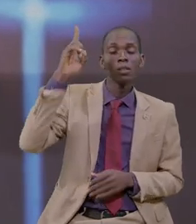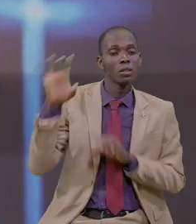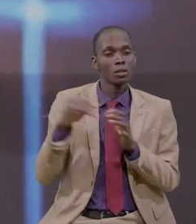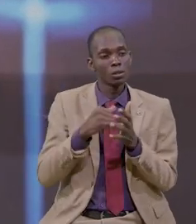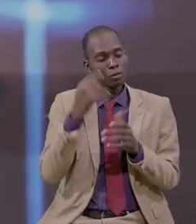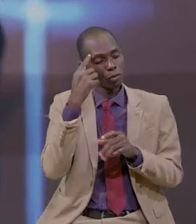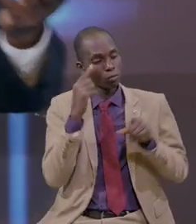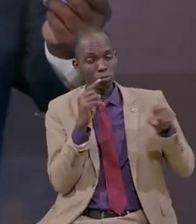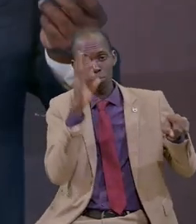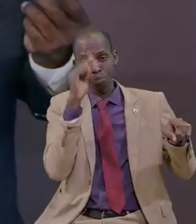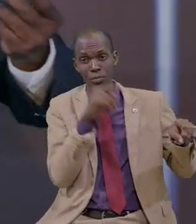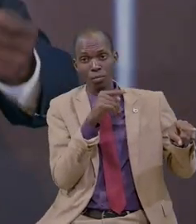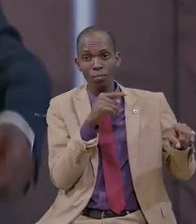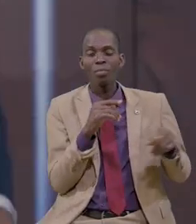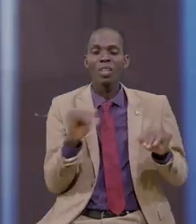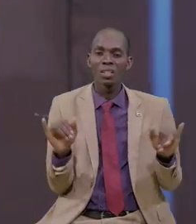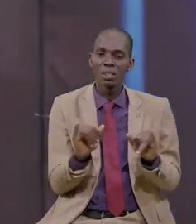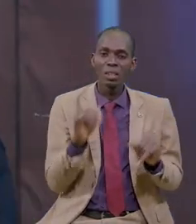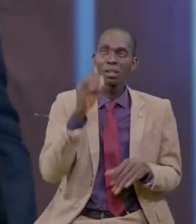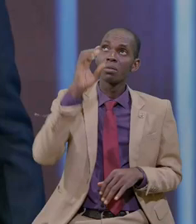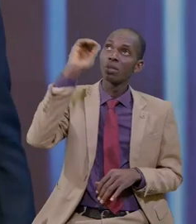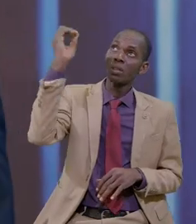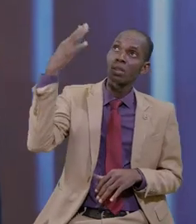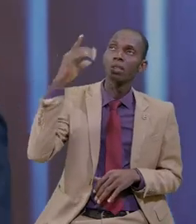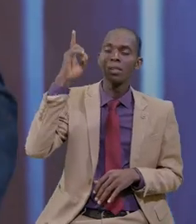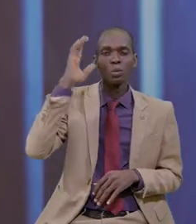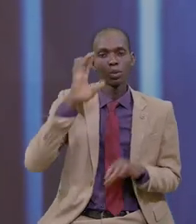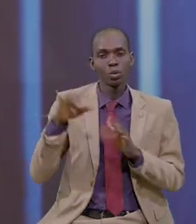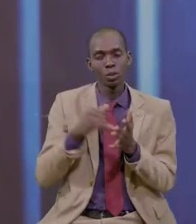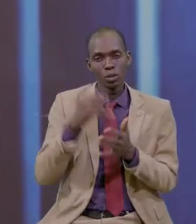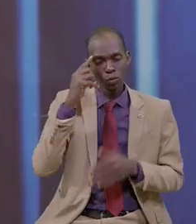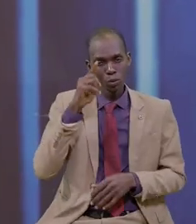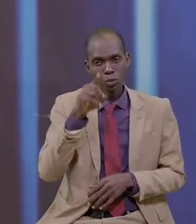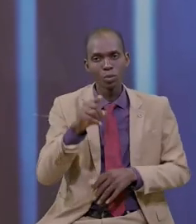lui, ce n'est pas la même grâce qu'il le fera pour toi.